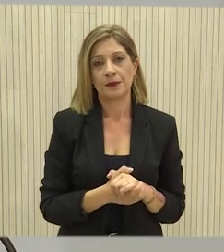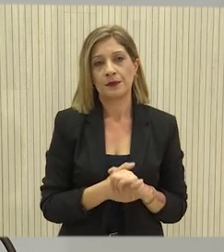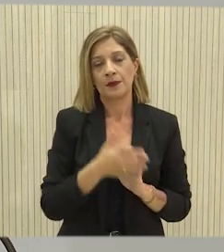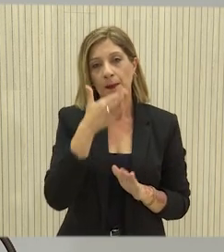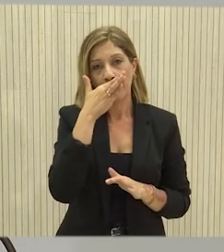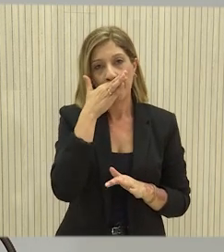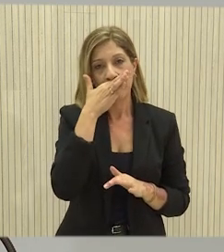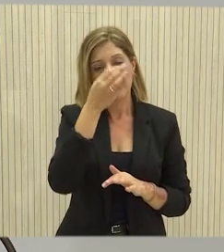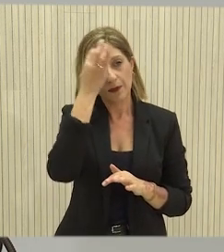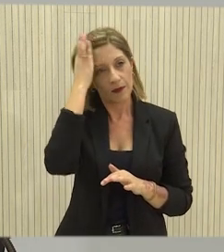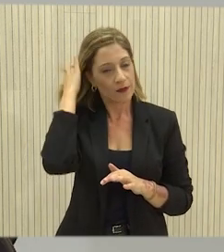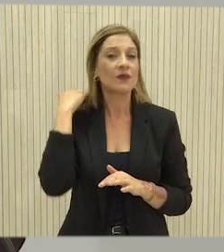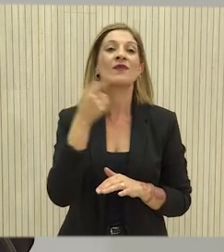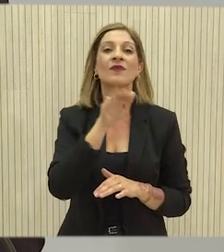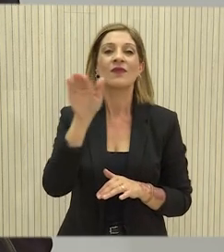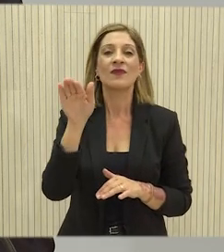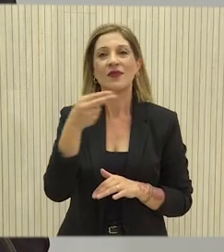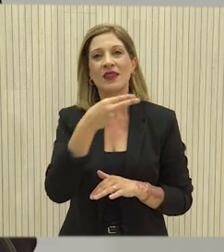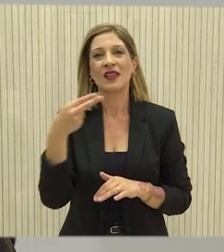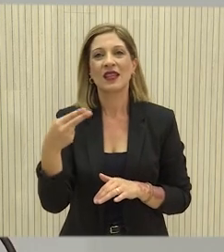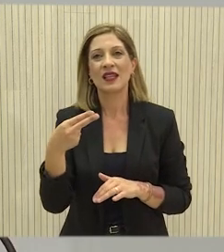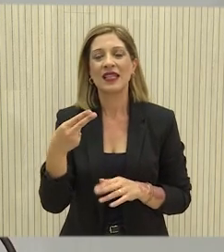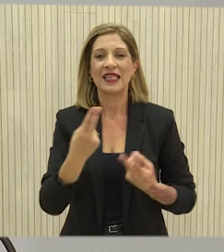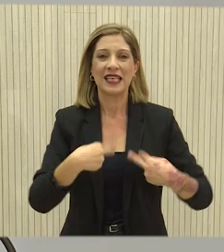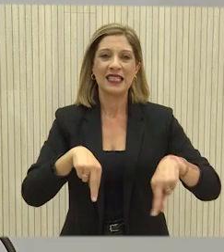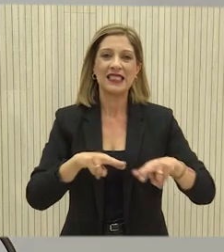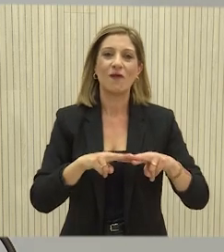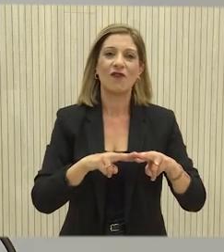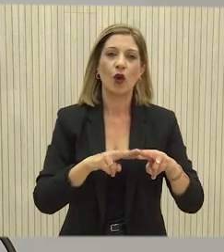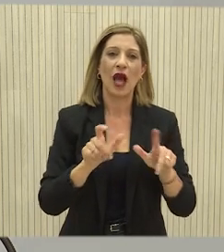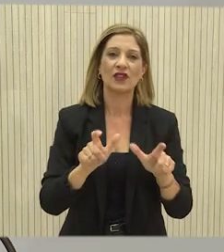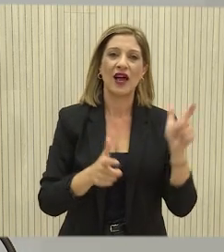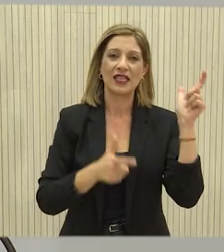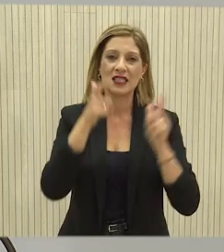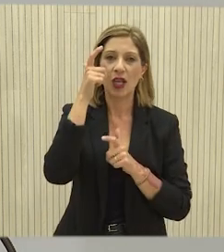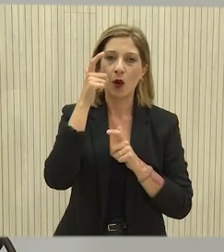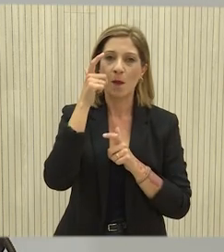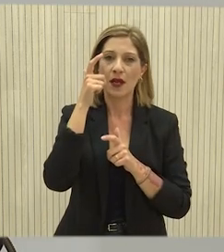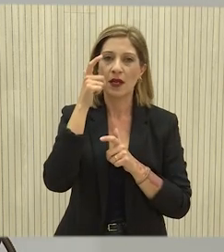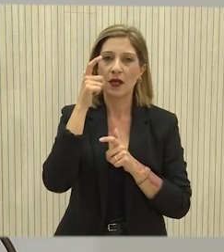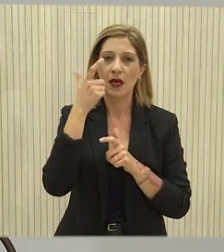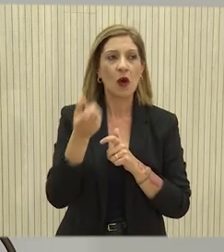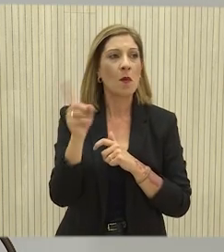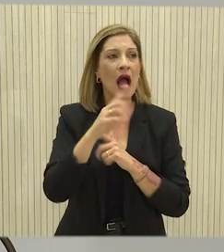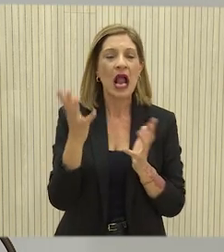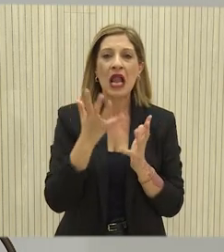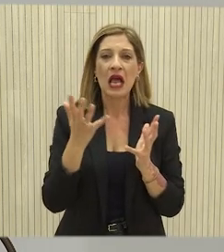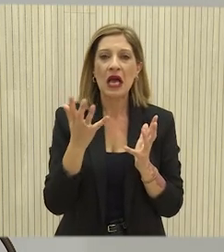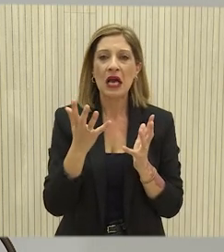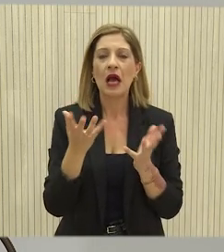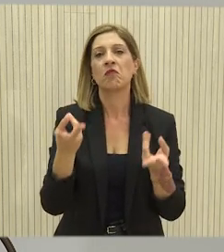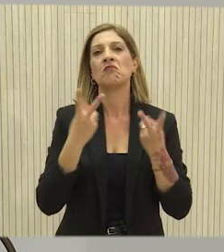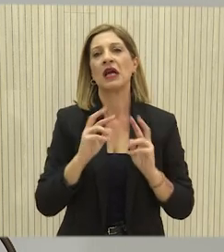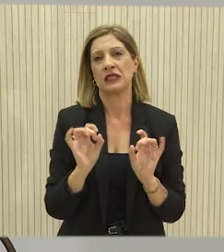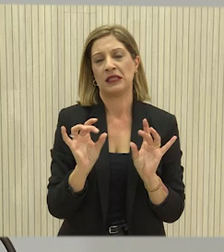Σε σχέση με αυτό το θέμα, εκφράζεται μια τοποθέτηση του Συμβουλίου Ασφαλείας των Ηνωμένων Εθνών. Έχουμε κάτι νεότερο? Ακόμη δεν